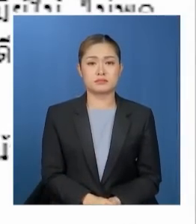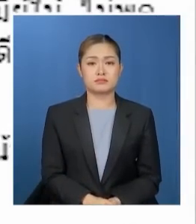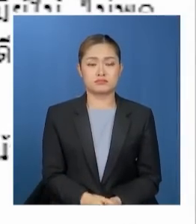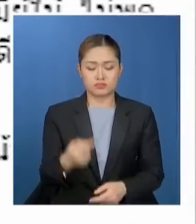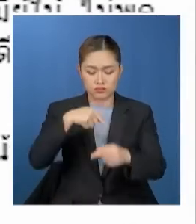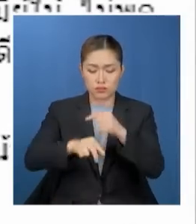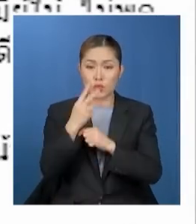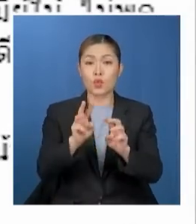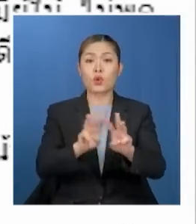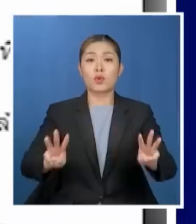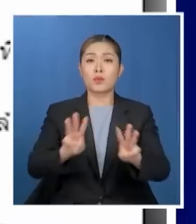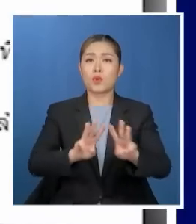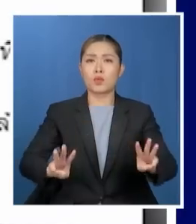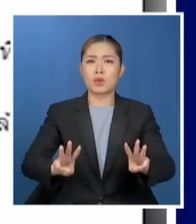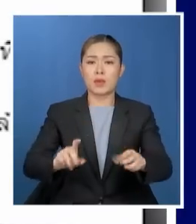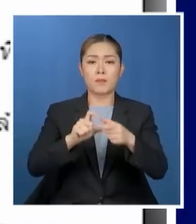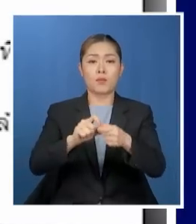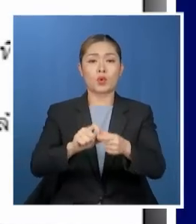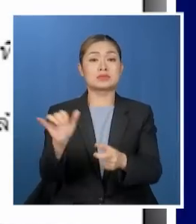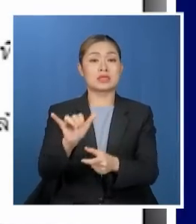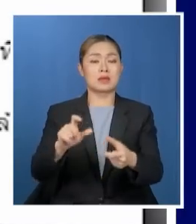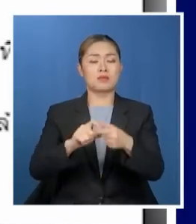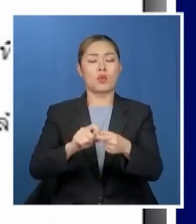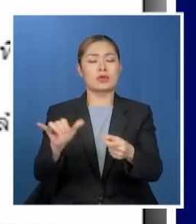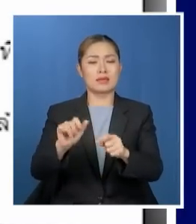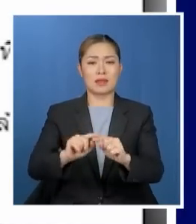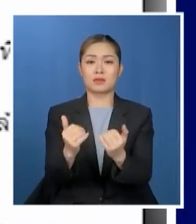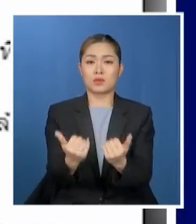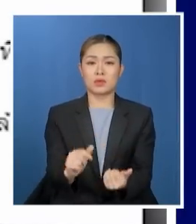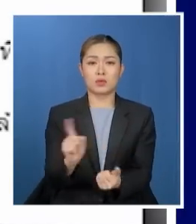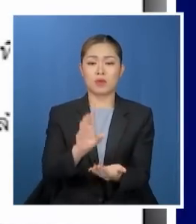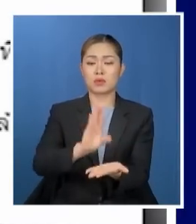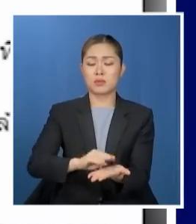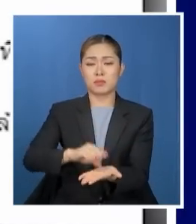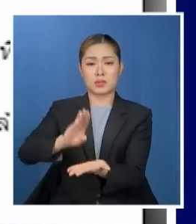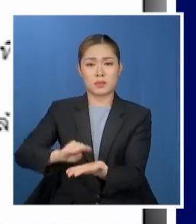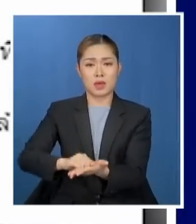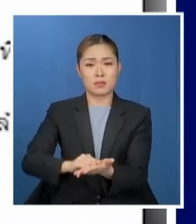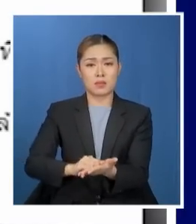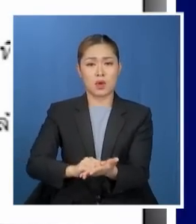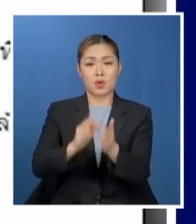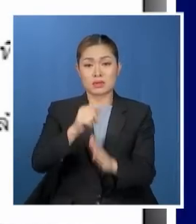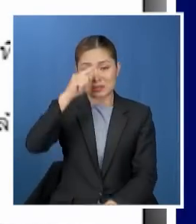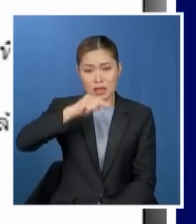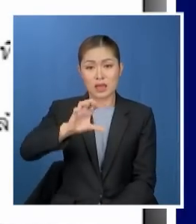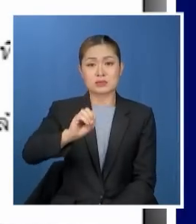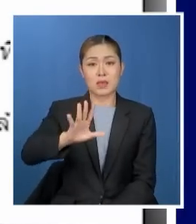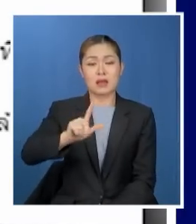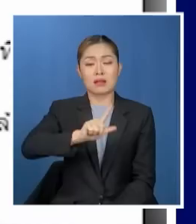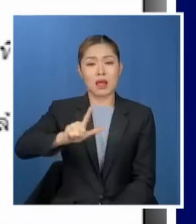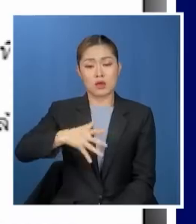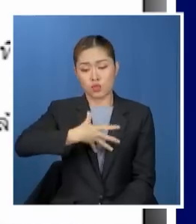เข้าไปดูในเว็บไซต์เนี่ยก็ยังไม่ได้ถูกบล็อกนะฮะแต่ว่าประเด็นหลักๆเนี่ยไอ้ข้อมูลเหล่านี้เนี่ยของ55ล้านคนถูกดูดออกไป